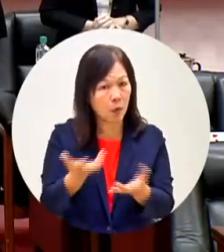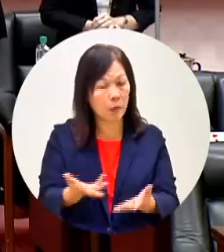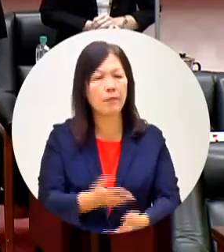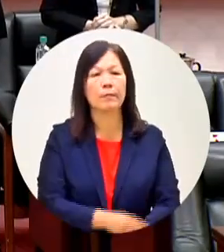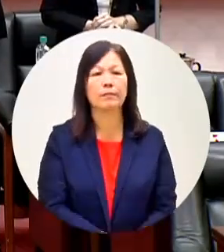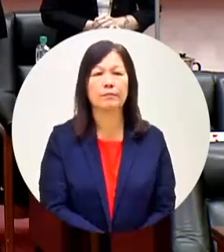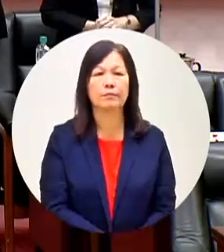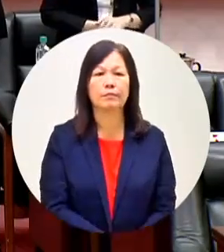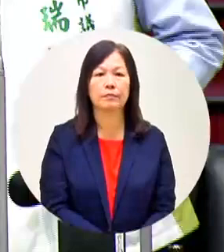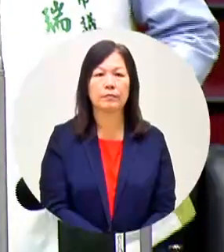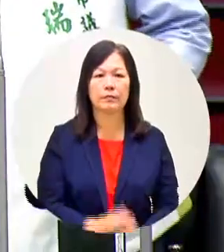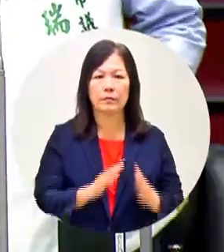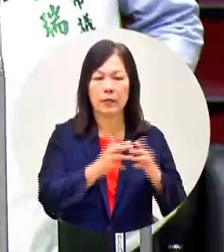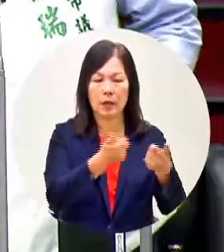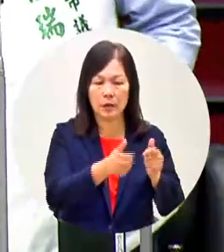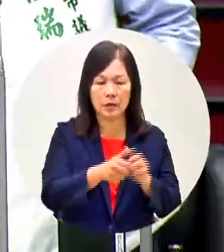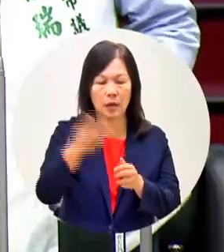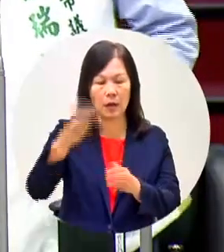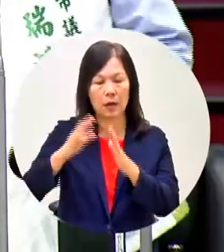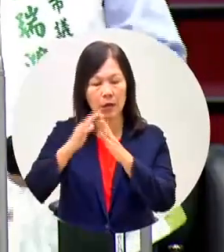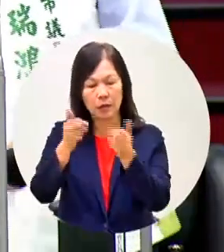来，啊，即马我请安尼教育局长吼。来，我请教你吼。嘿。安尼咧，原来国小要迁校，要新起新的校舍。 对。 啊，发包出去袂？ 议长啊，议员，我甲你报告。